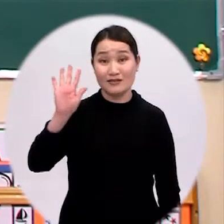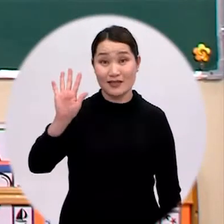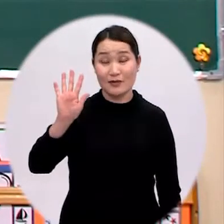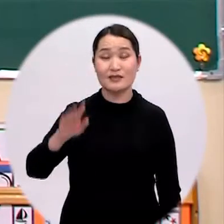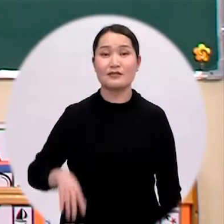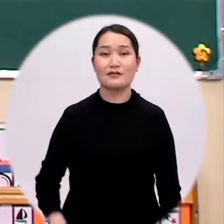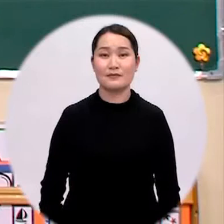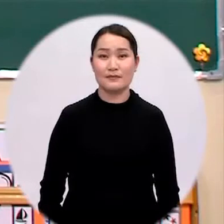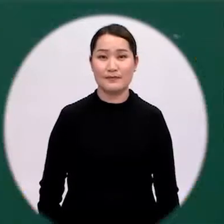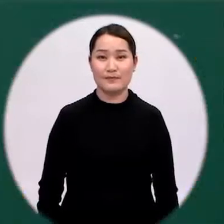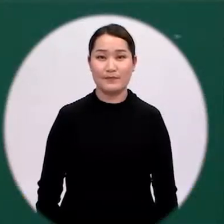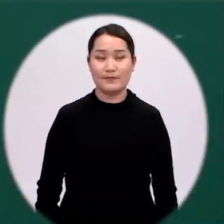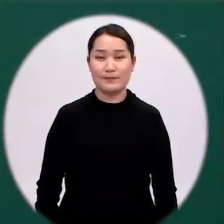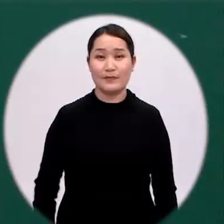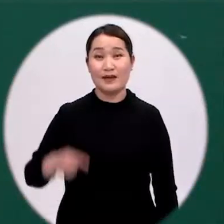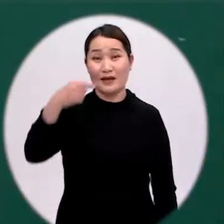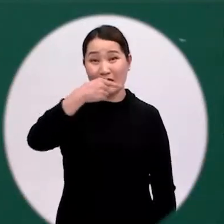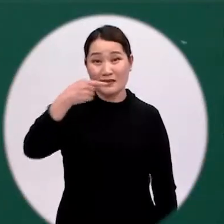25-аас